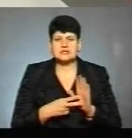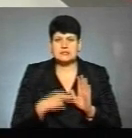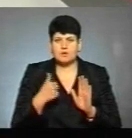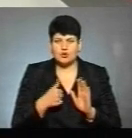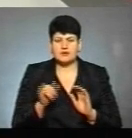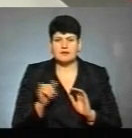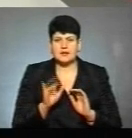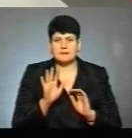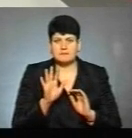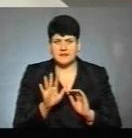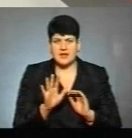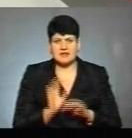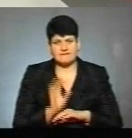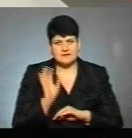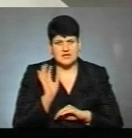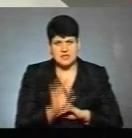і 5 заслання.